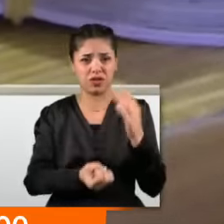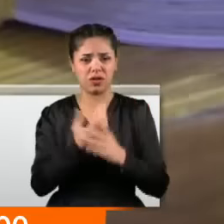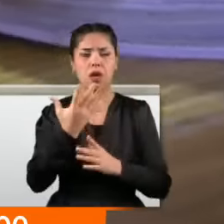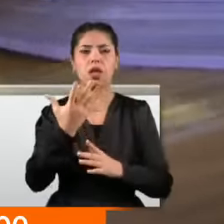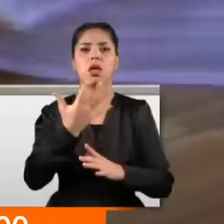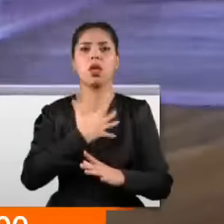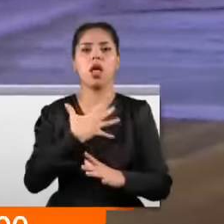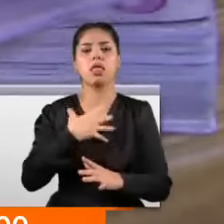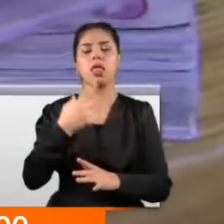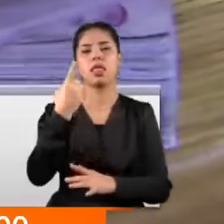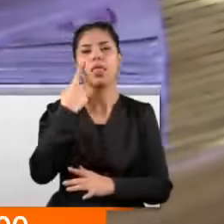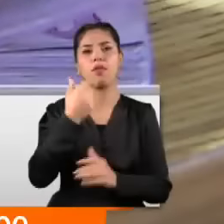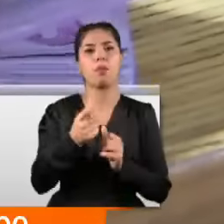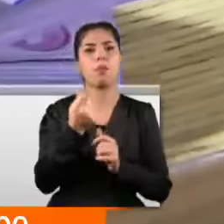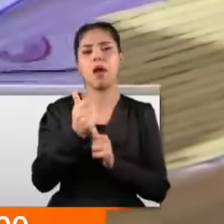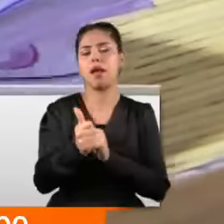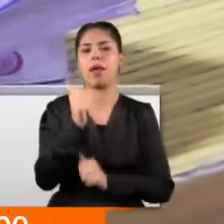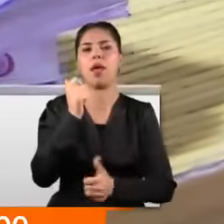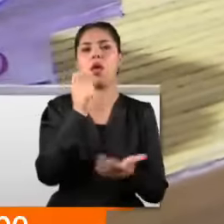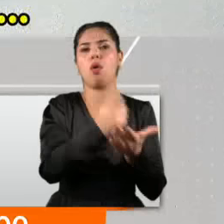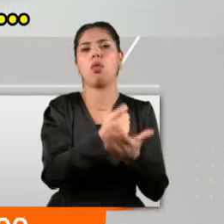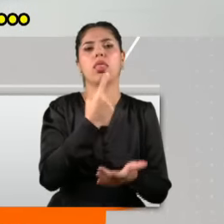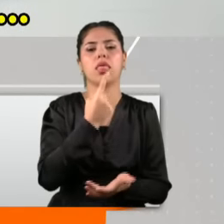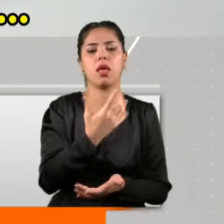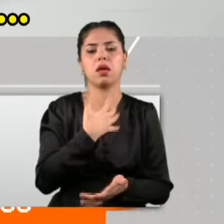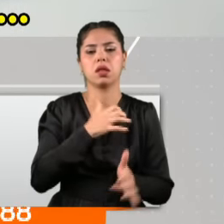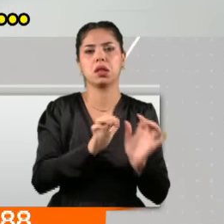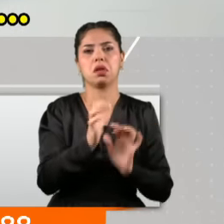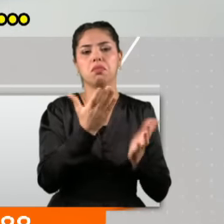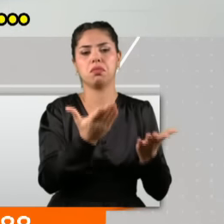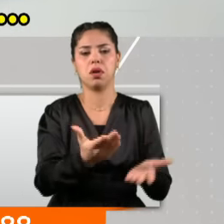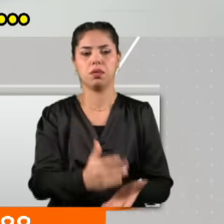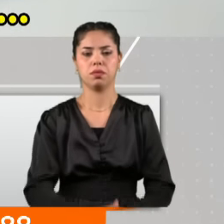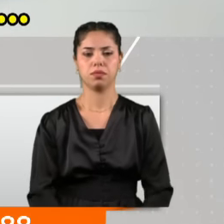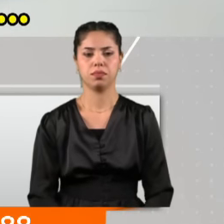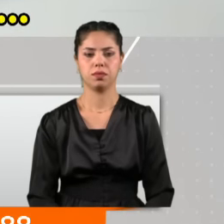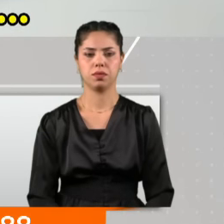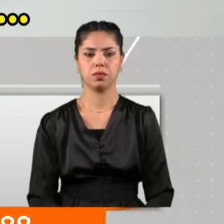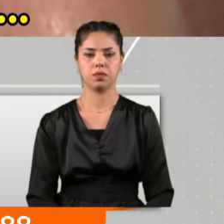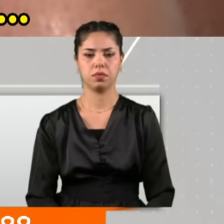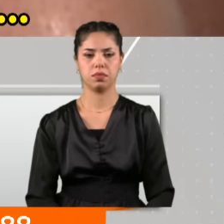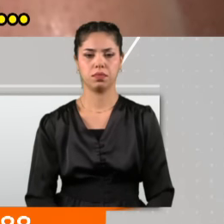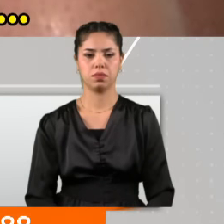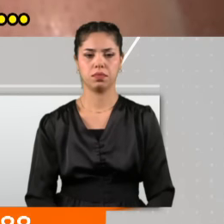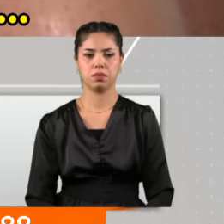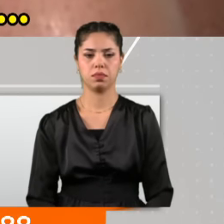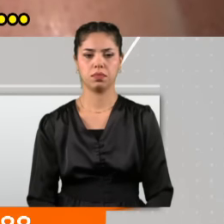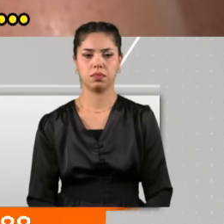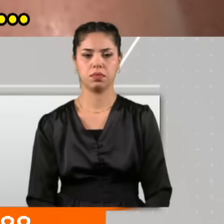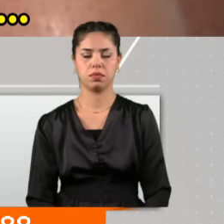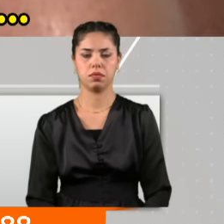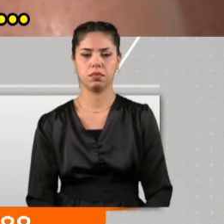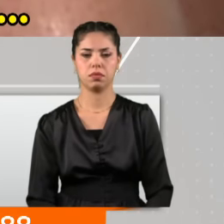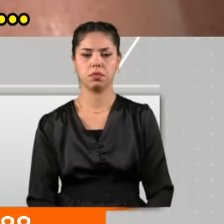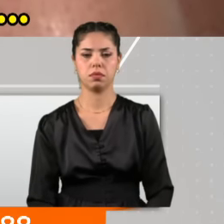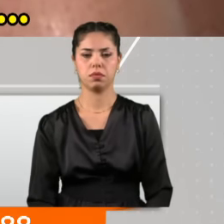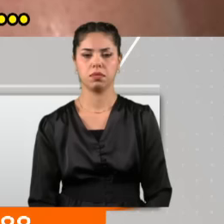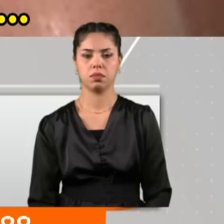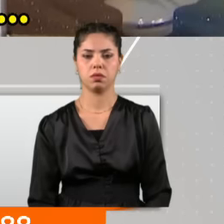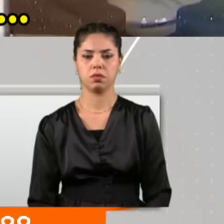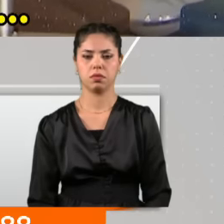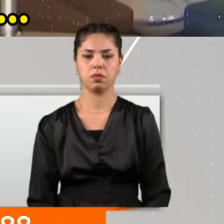kendilerini devlete parayı geri ödedik diyerek savundular. Birincisi ben hekim değilim. Bu gözle ilgili doğru bir sıkıntımız var. Bunda 2